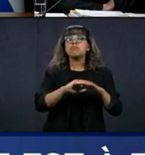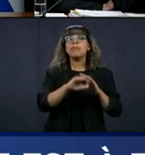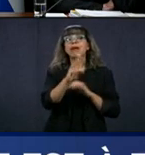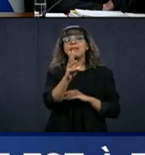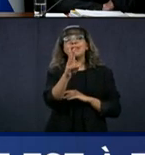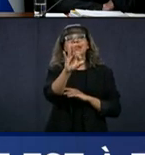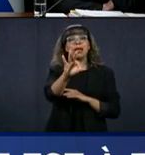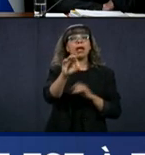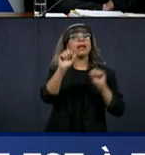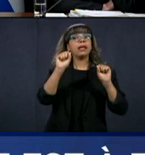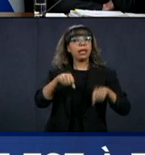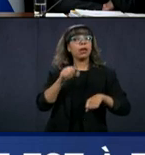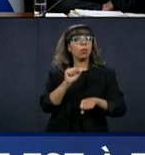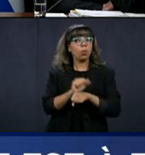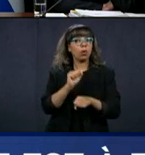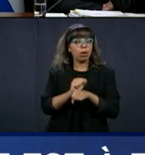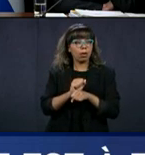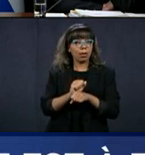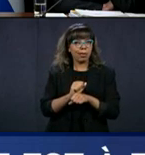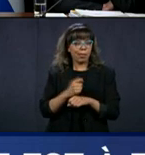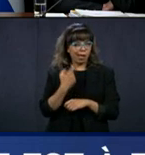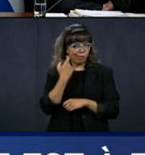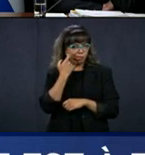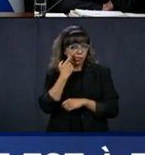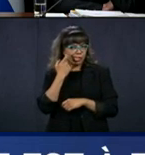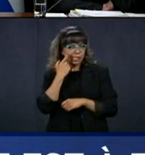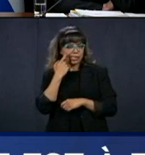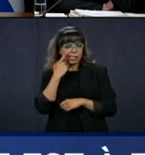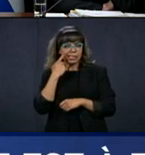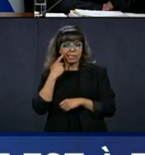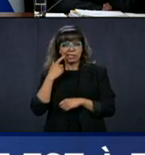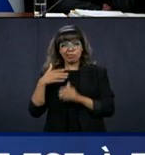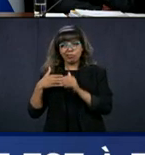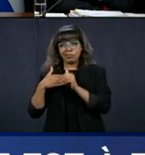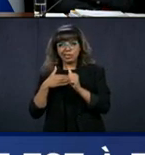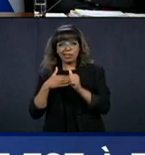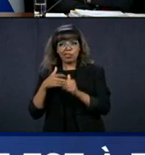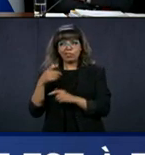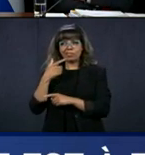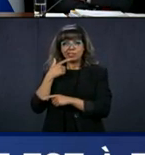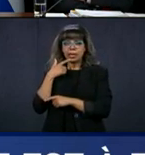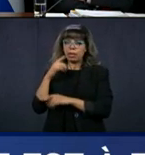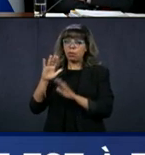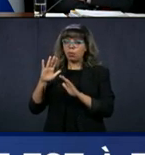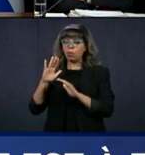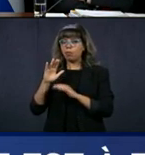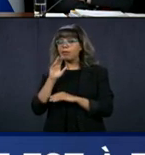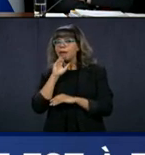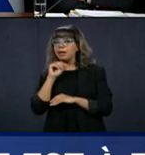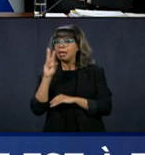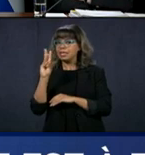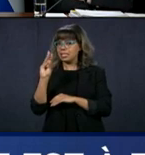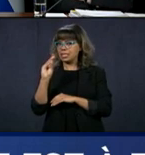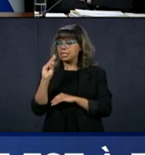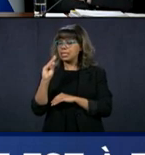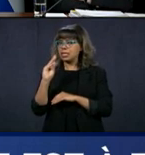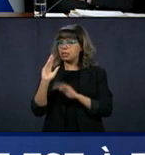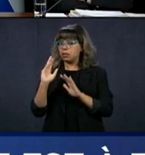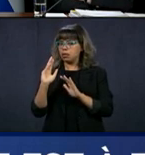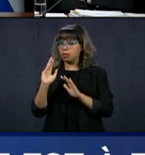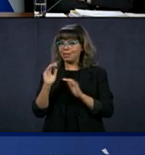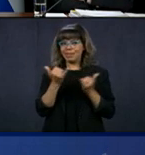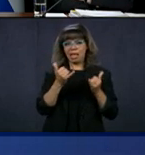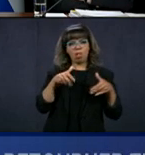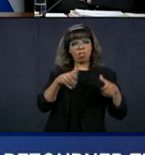dit lui-même, il y a un risque pour les gens qui sont âgés de 60 ans et plus. Qu'est-ce qui a changé? Pouvez-vous nous l'expliquer dans